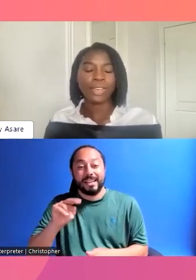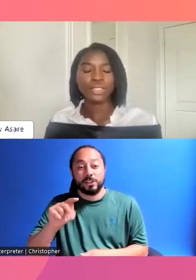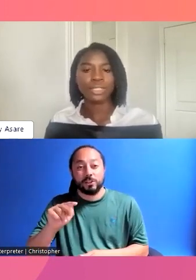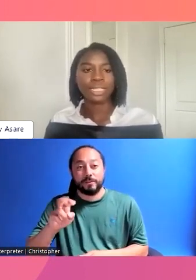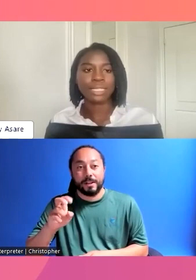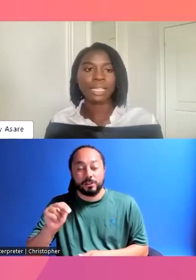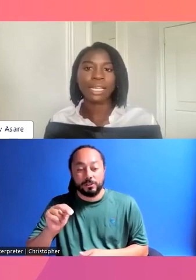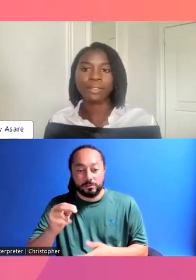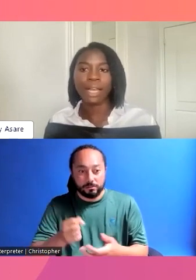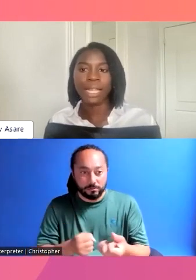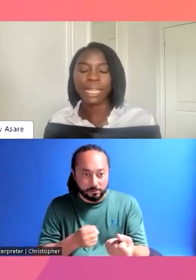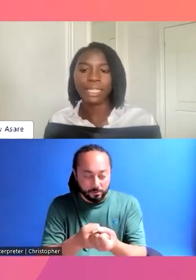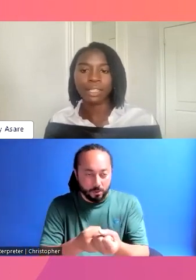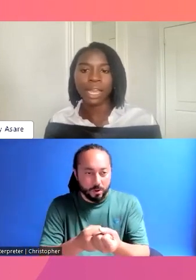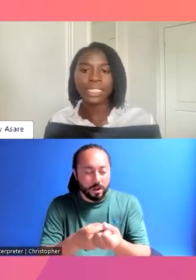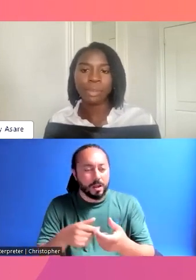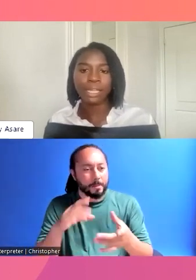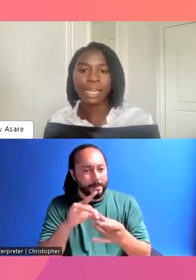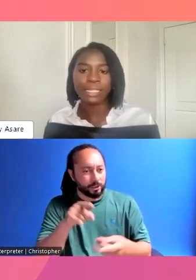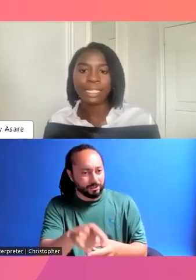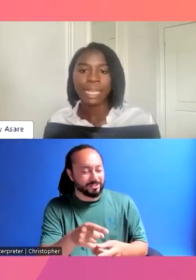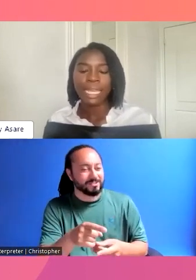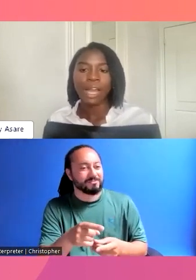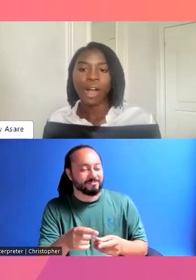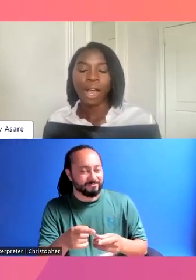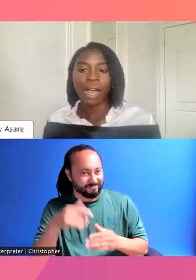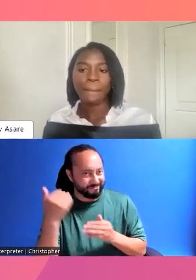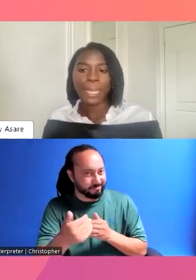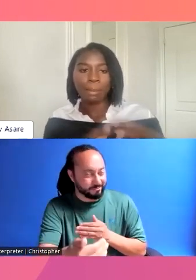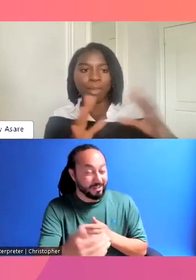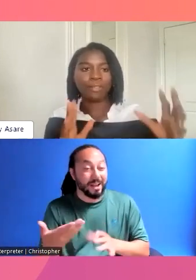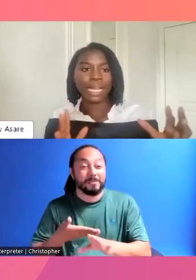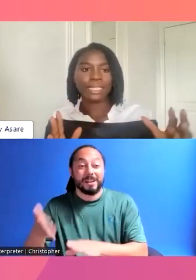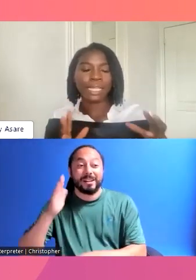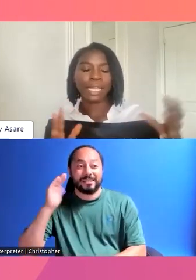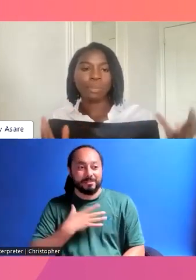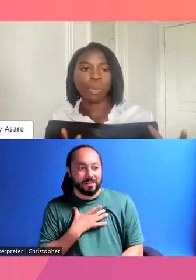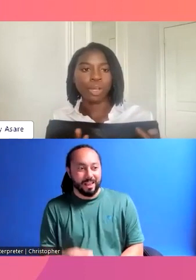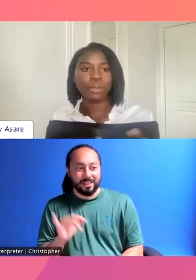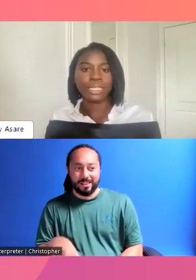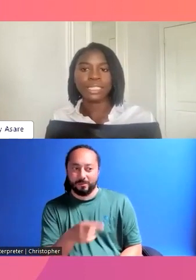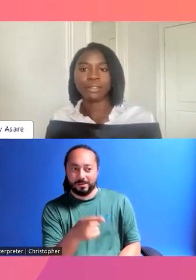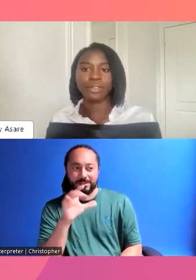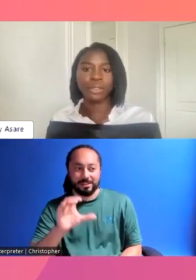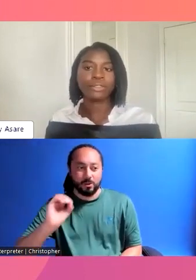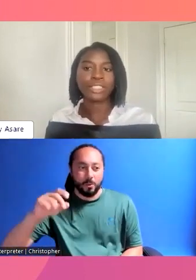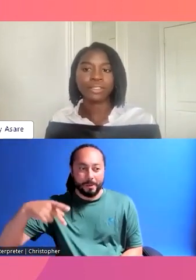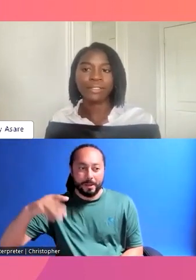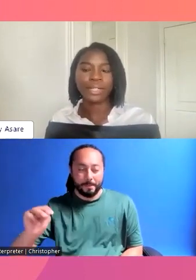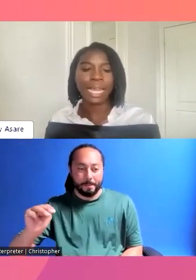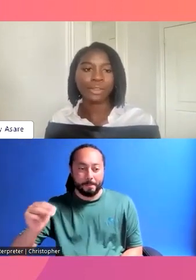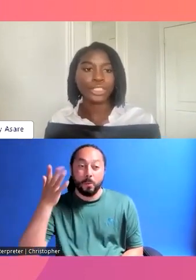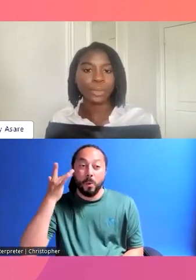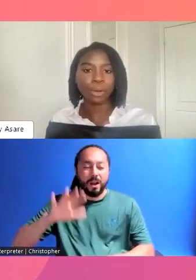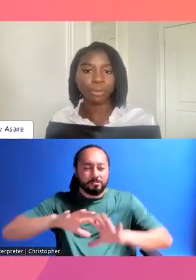d'une fois dans les professionals seem interventions. to kind of Les like it a professionnels lot tendent à se because tourner vers cet outil car it et à provides l'aimer, again a car more cela holistic offre view of a